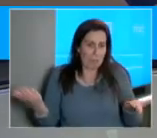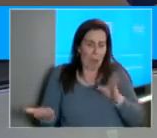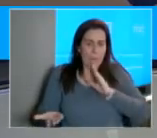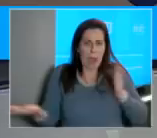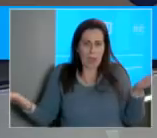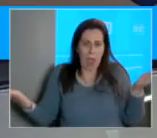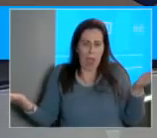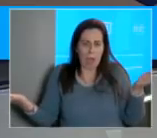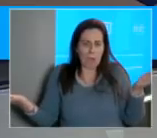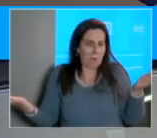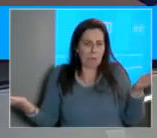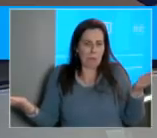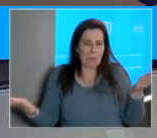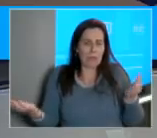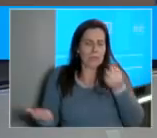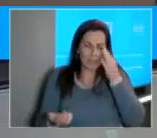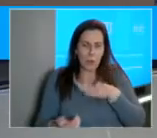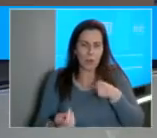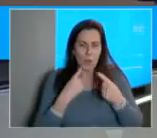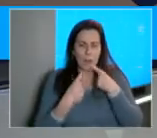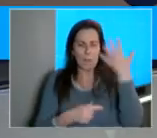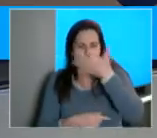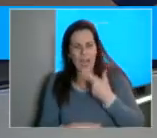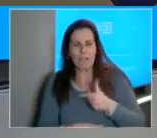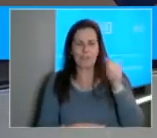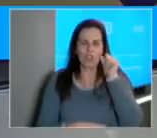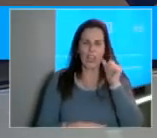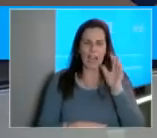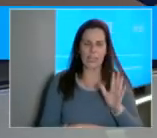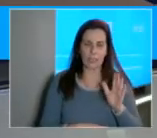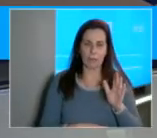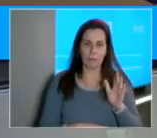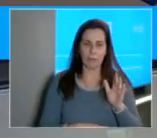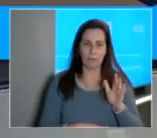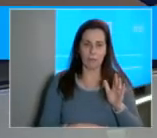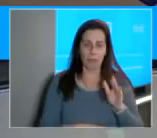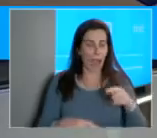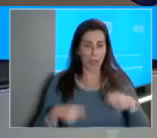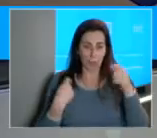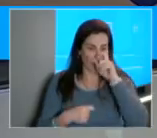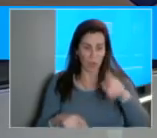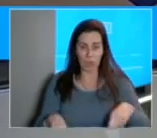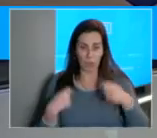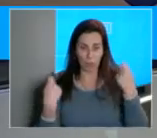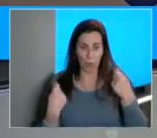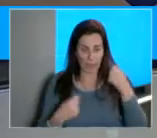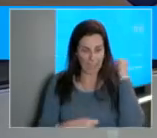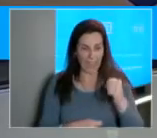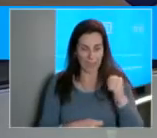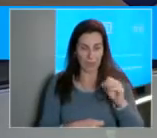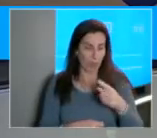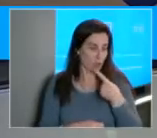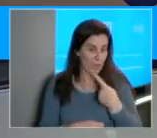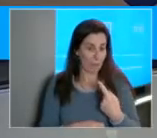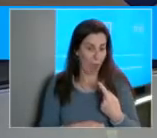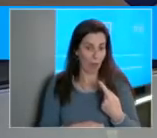הבעיה בזה? שימו לב על השיח שפה, אנחנו מדברים על מזרחים ואשכנזים. התרבות הערבית היא תרבות רצחנית, נכון? זה מה